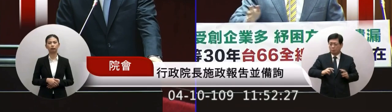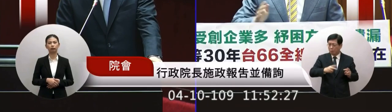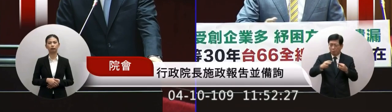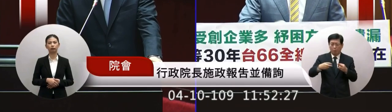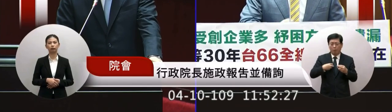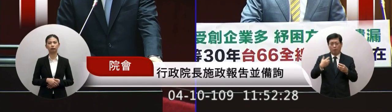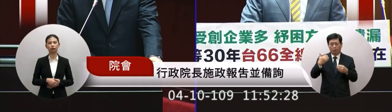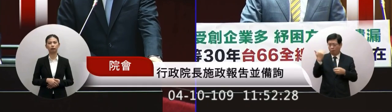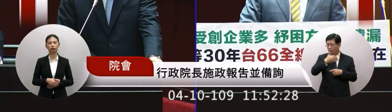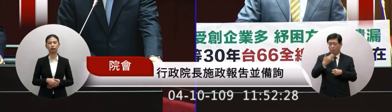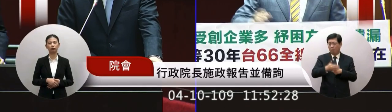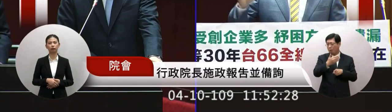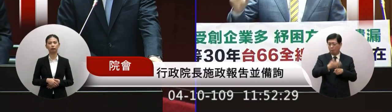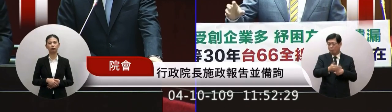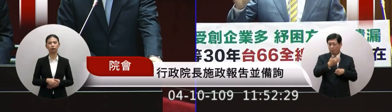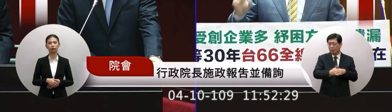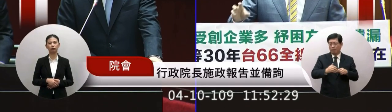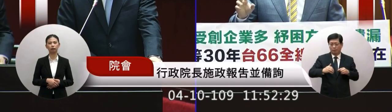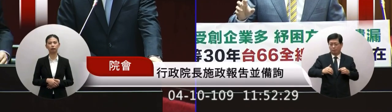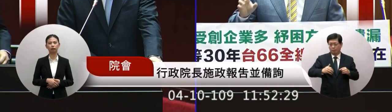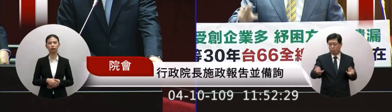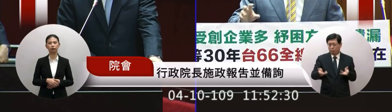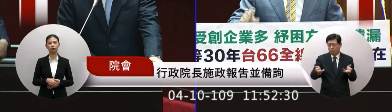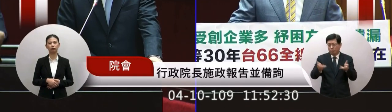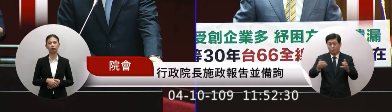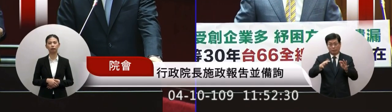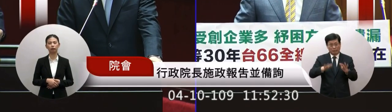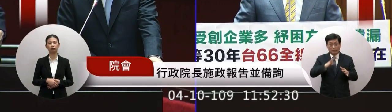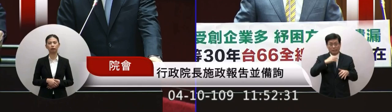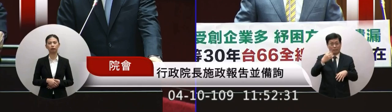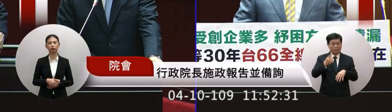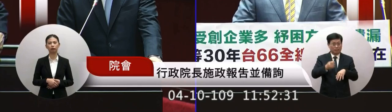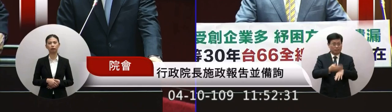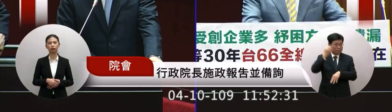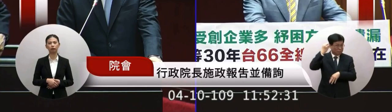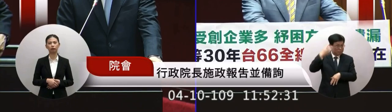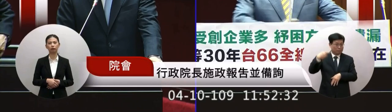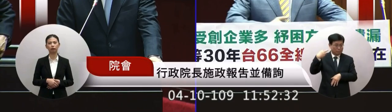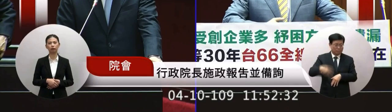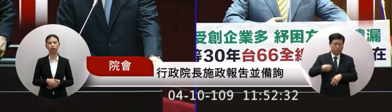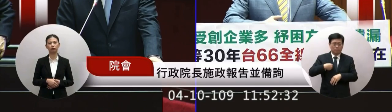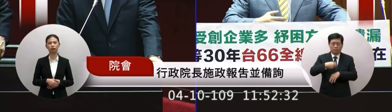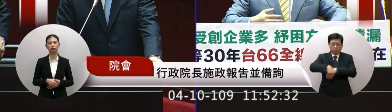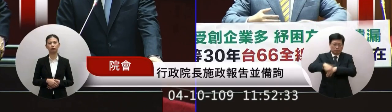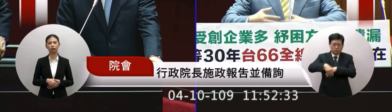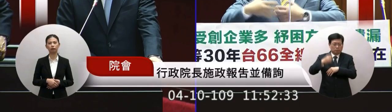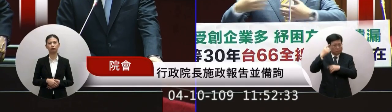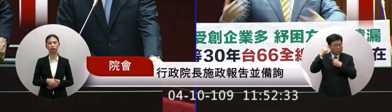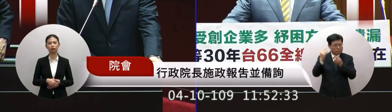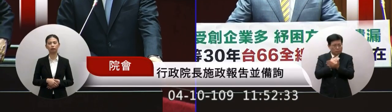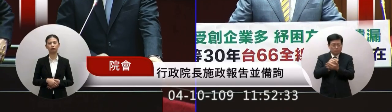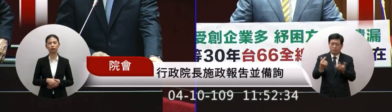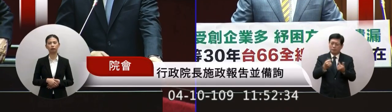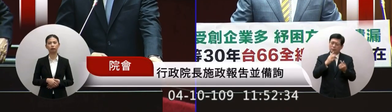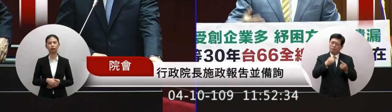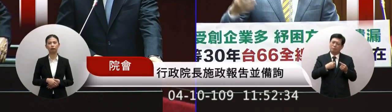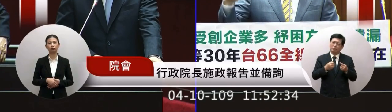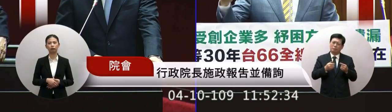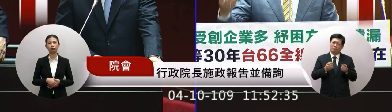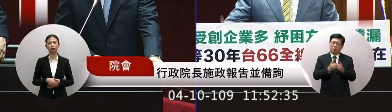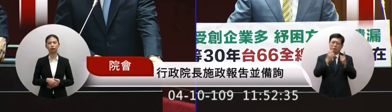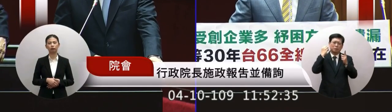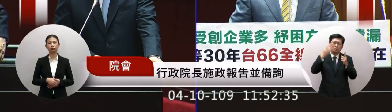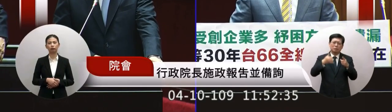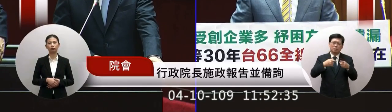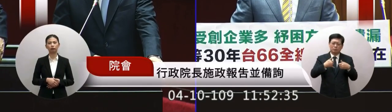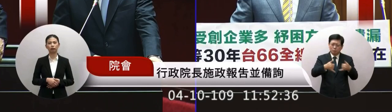一段一段分别的动工，现在这一段要从头开始做。又还要再这样子好像要盖掉新的马路一样，又